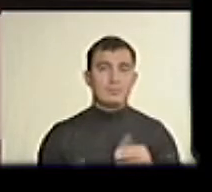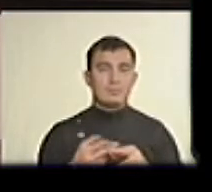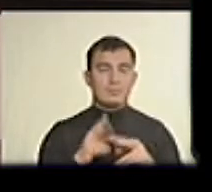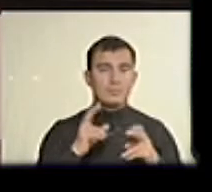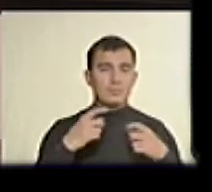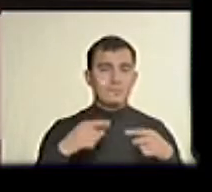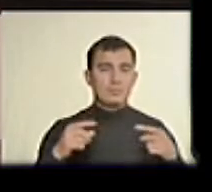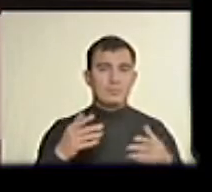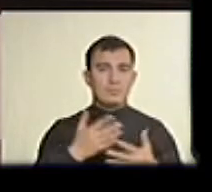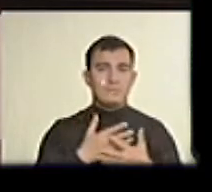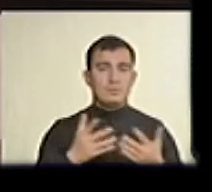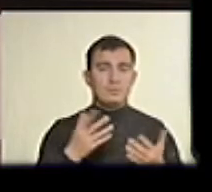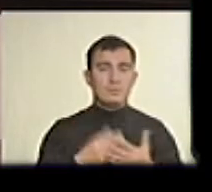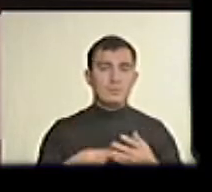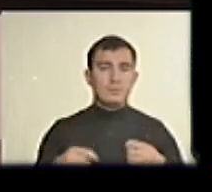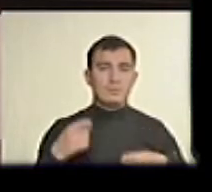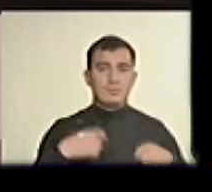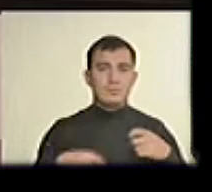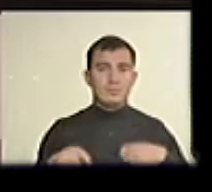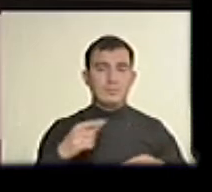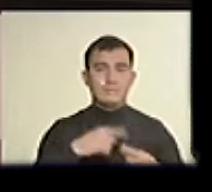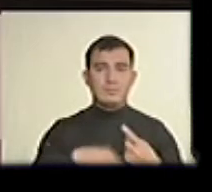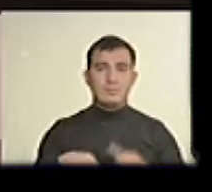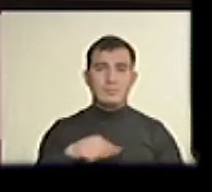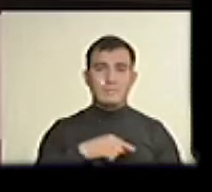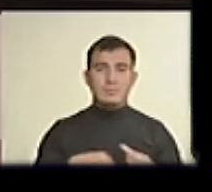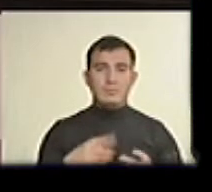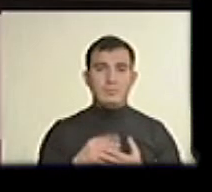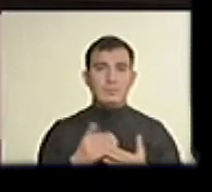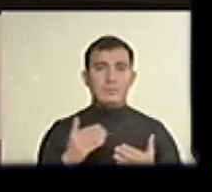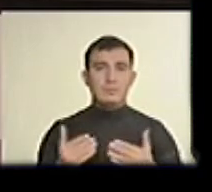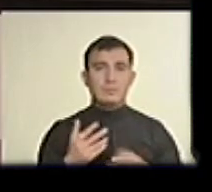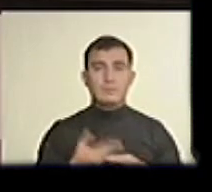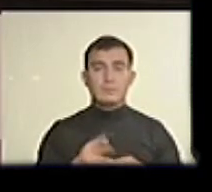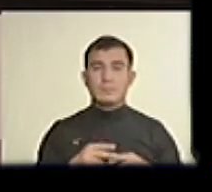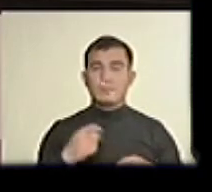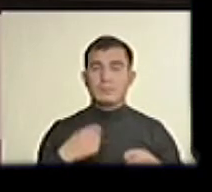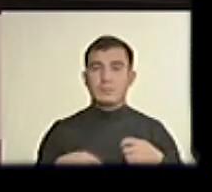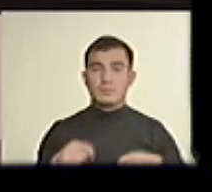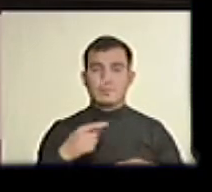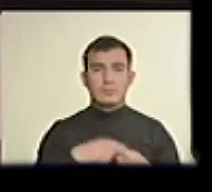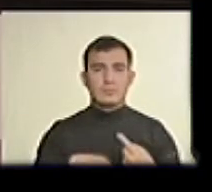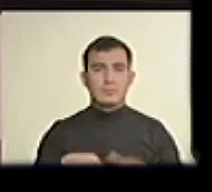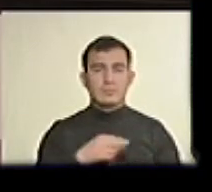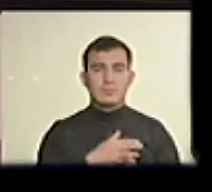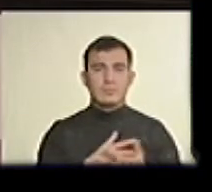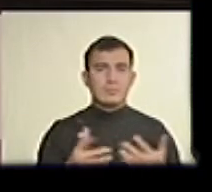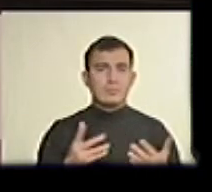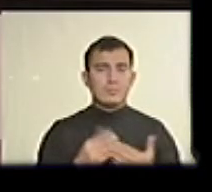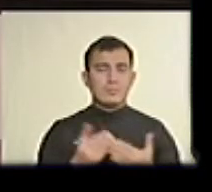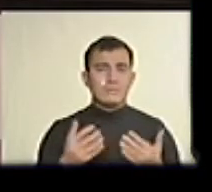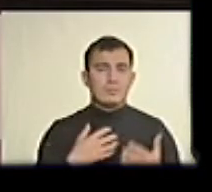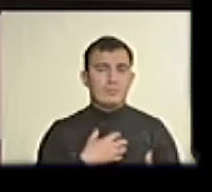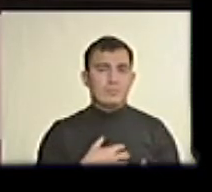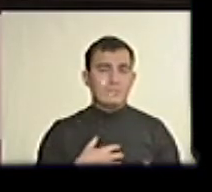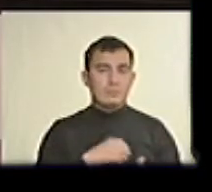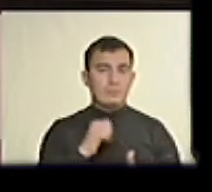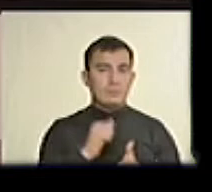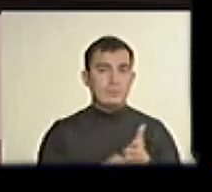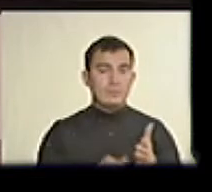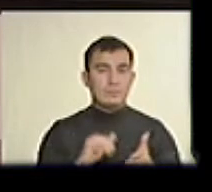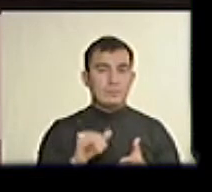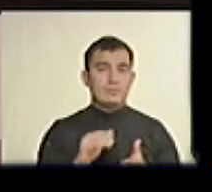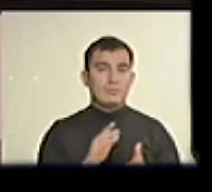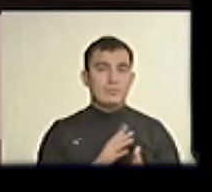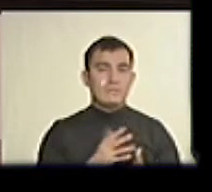davlatlar bilan savdo aloqalarini o'rnatish. Xo'sh, savdo aloqalarini o'rnatishning asosiy sababi o'sha davrda